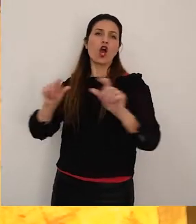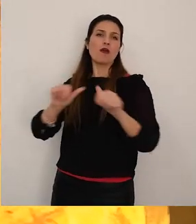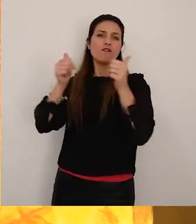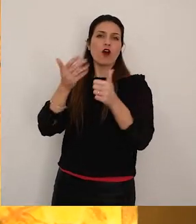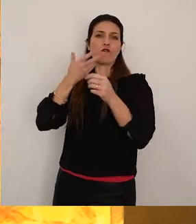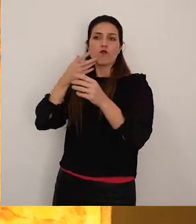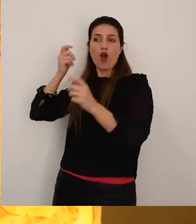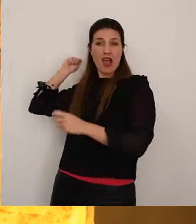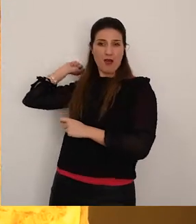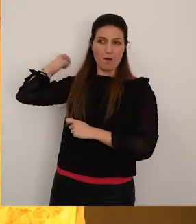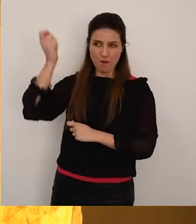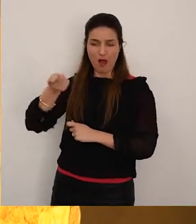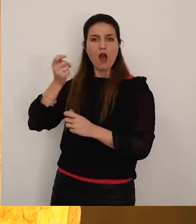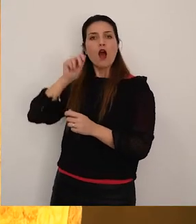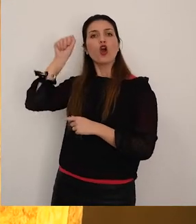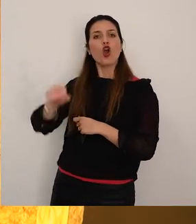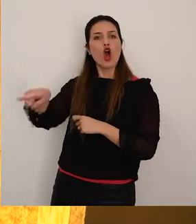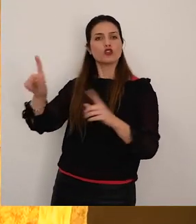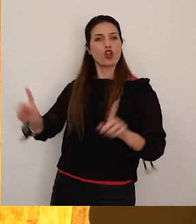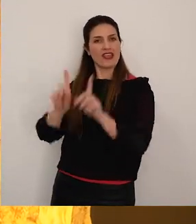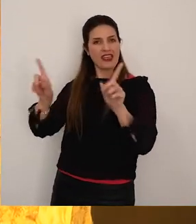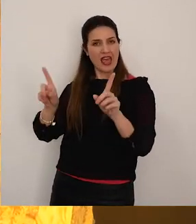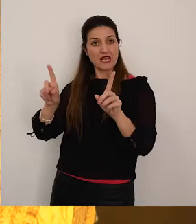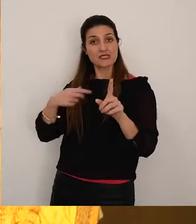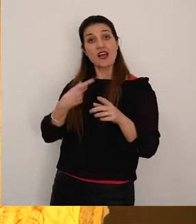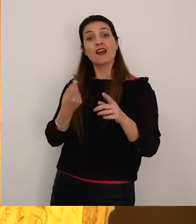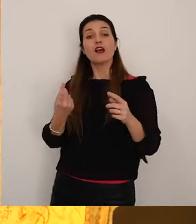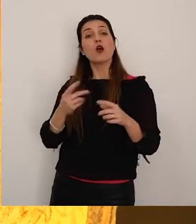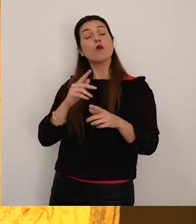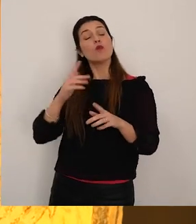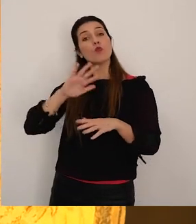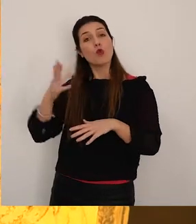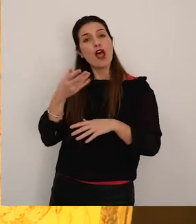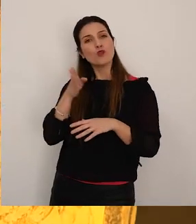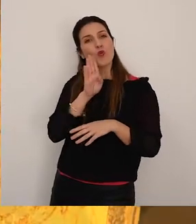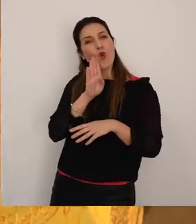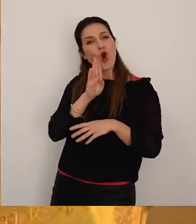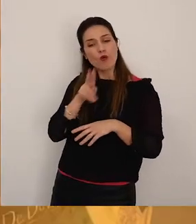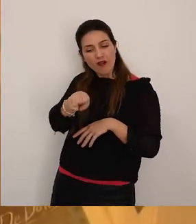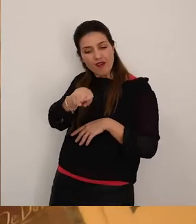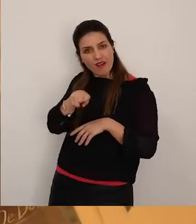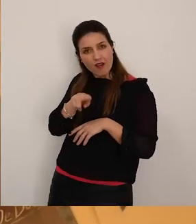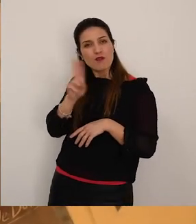chiesa, mentre davanti al portale giace un eroe ucciso dalle milizie turche.